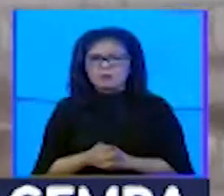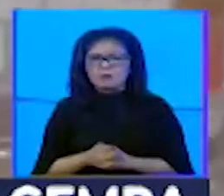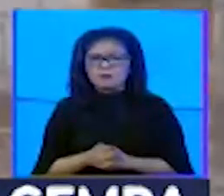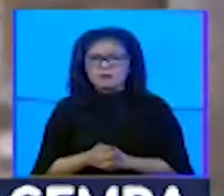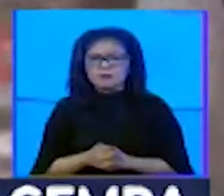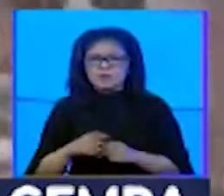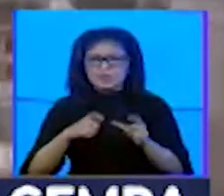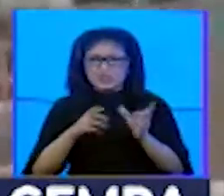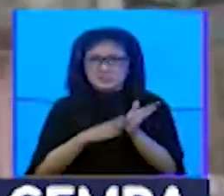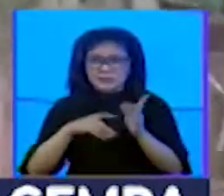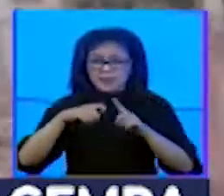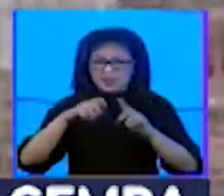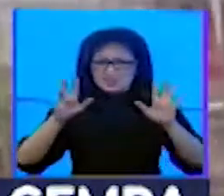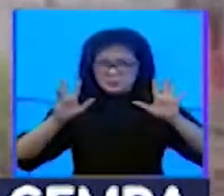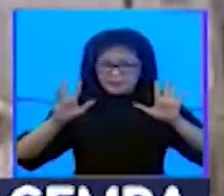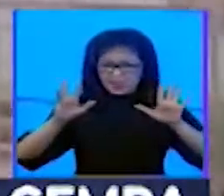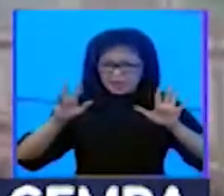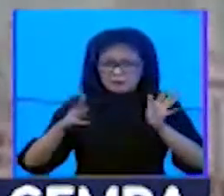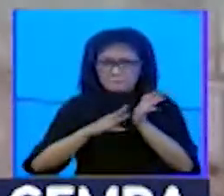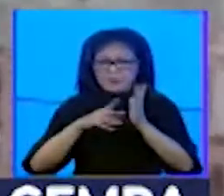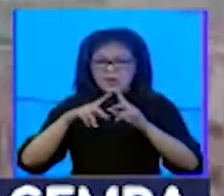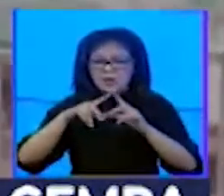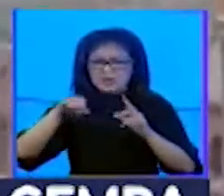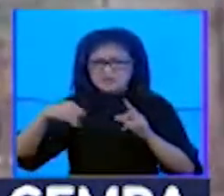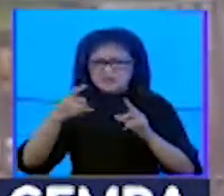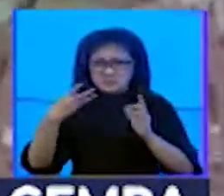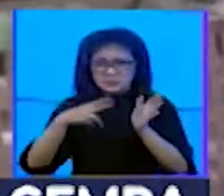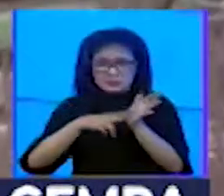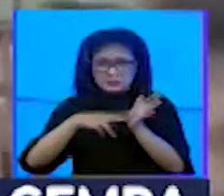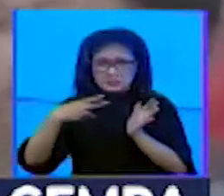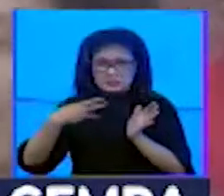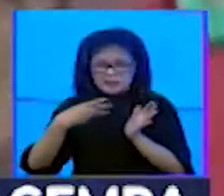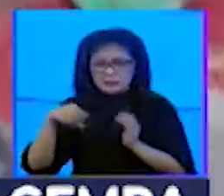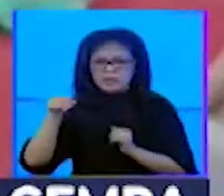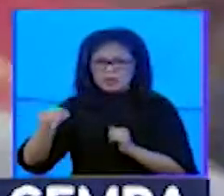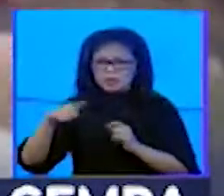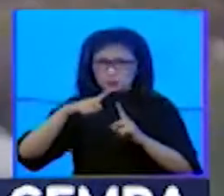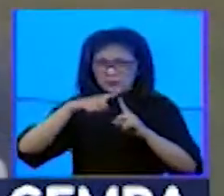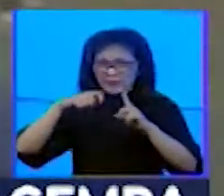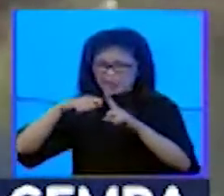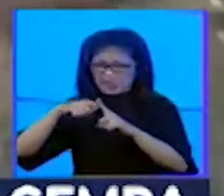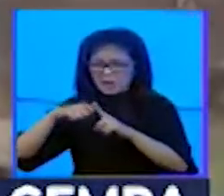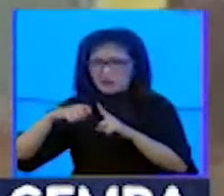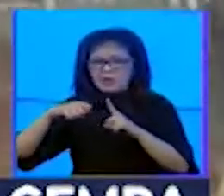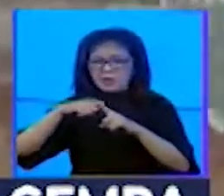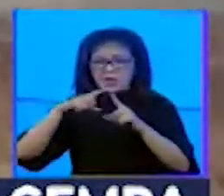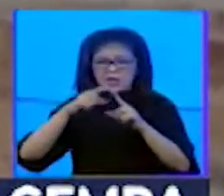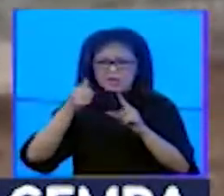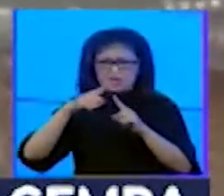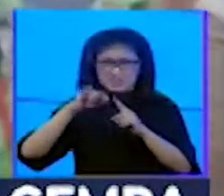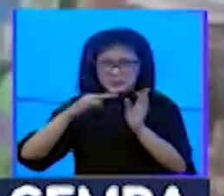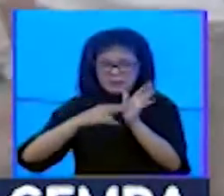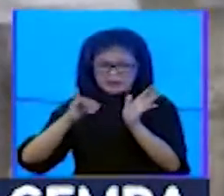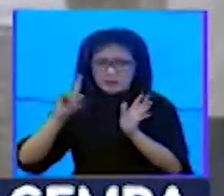kesembilan Majene TK Kartini kendaraan bisa Kartini TK Kartini No yang Puskesmas Kecamatan Manda Puskesmas Kecamatan